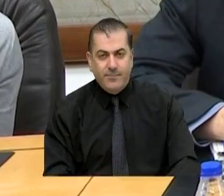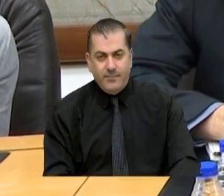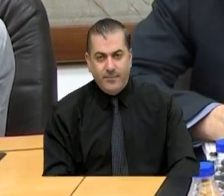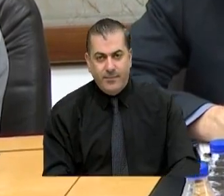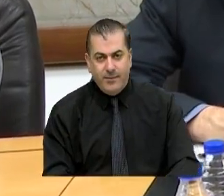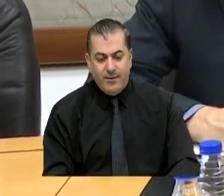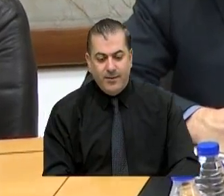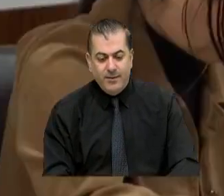والحزبي